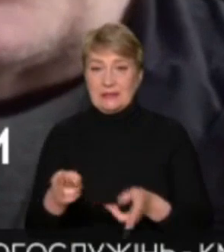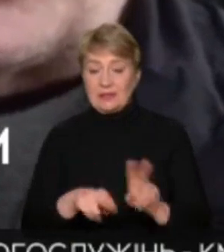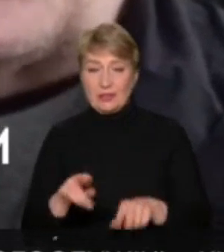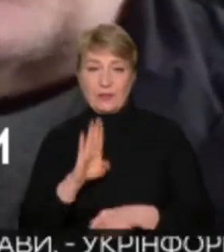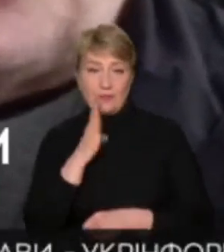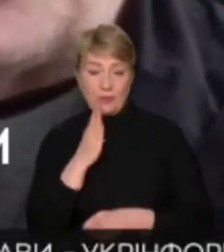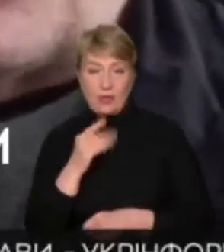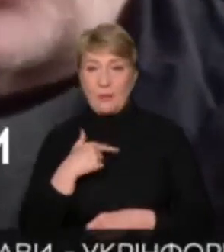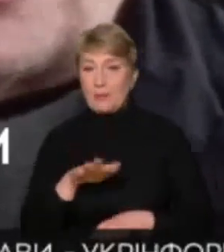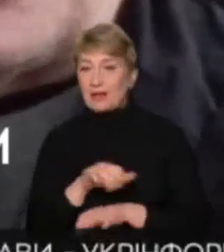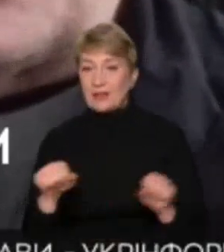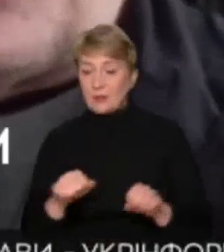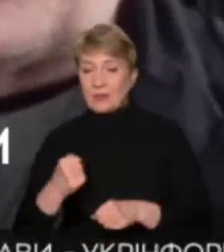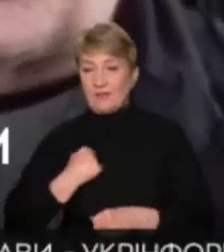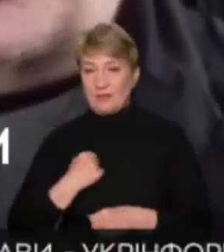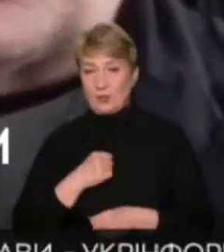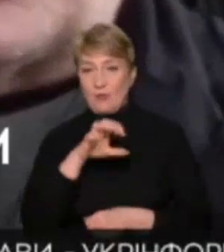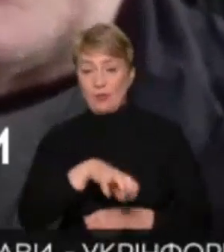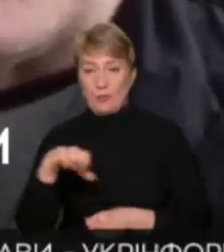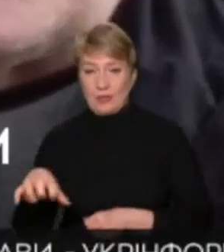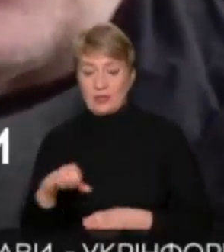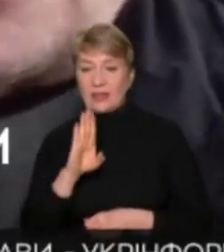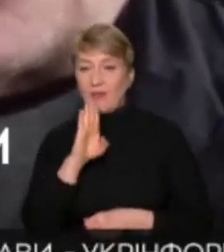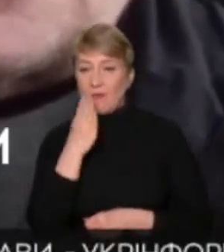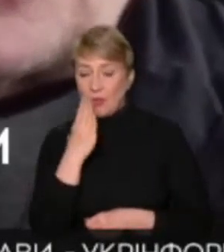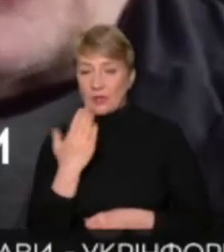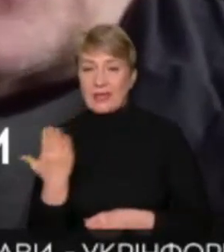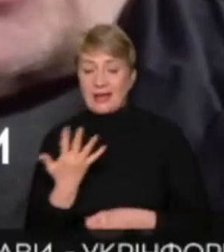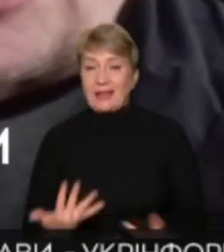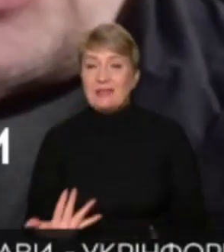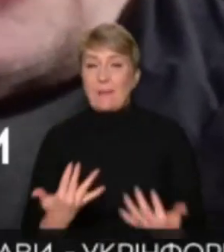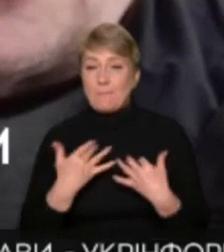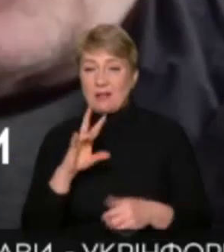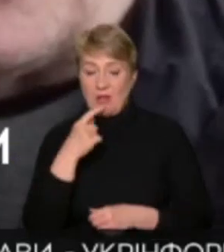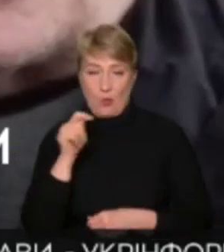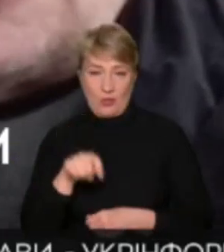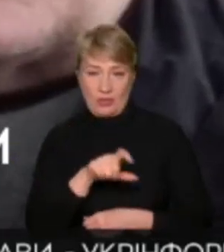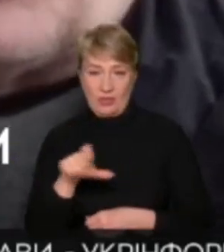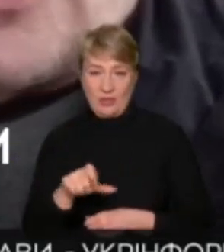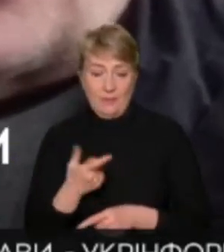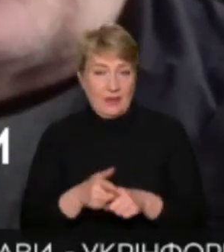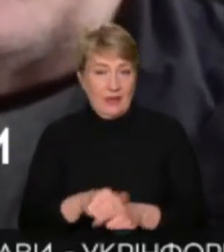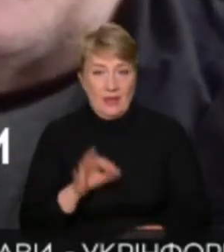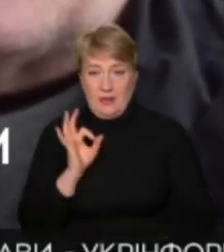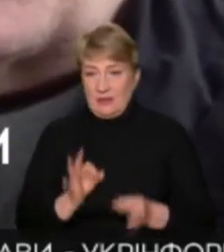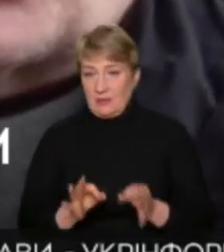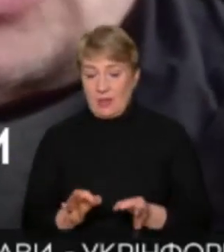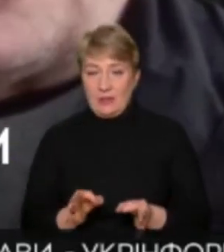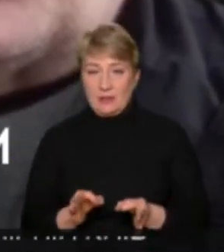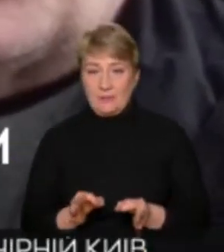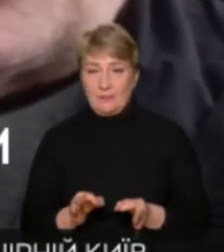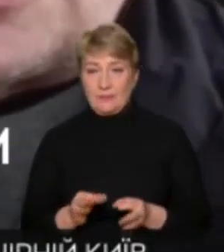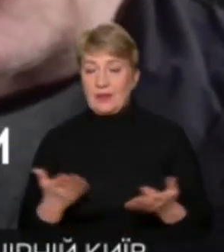атакуємо виключно військові об'єкти ворога, який напав на нашу країну. Це нормально, це не протирічить ніяким традиціям, правилам війни, ніяким